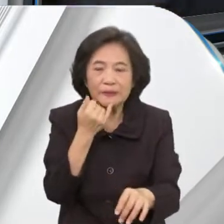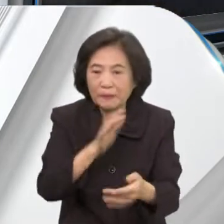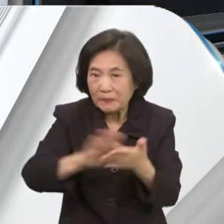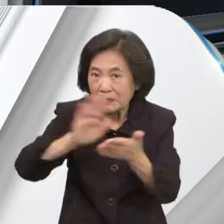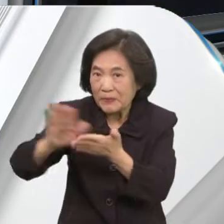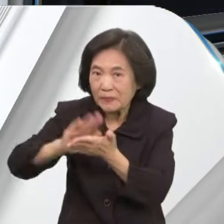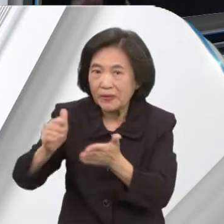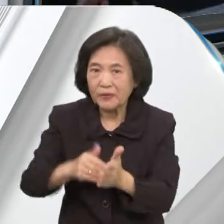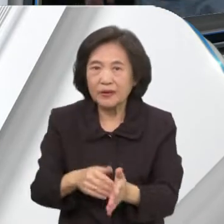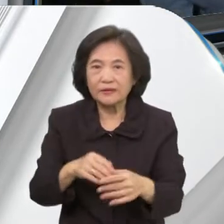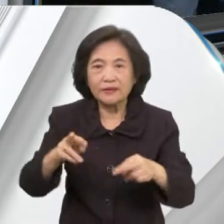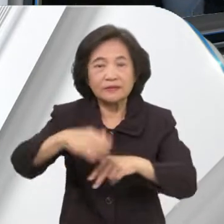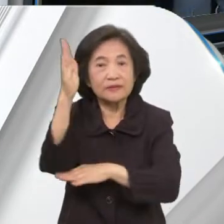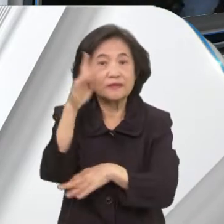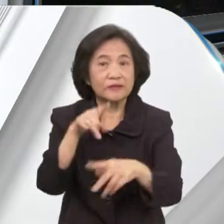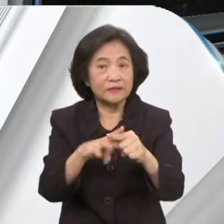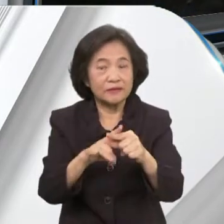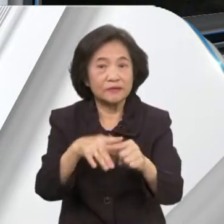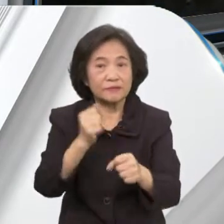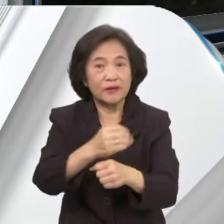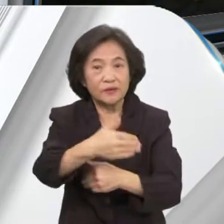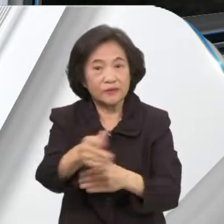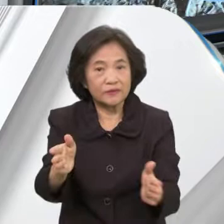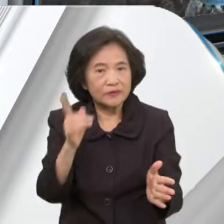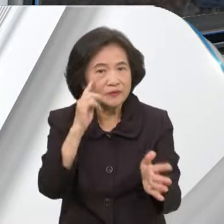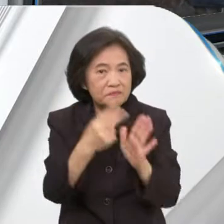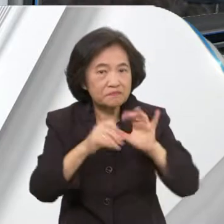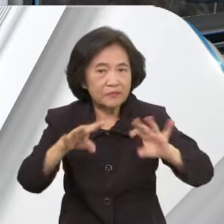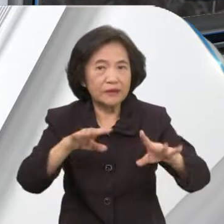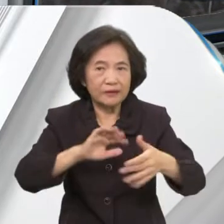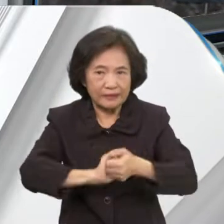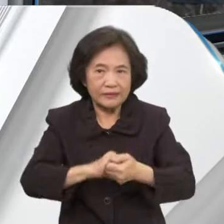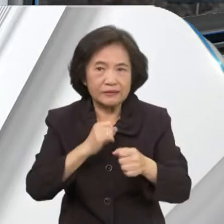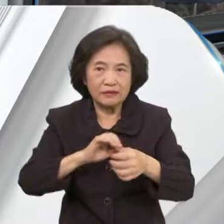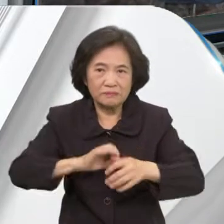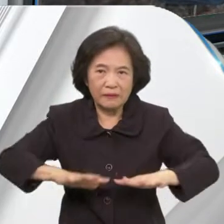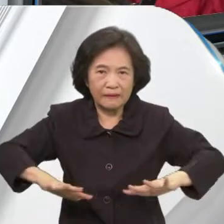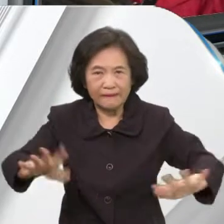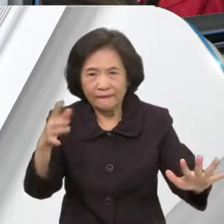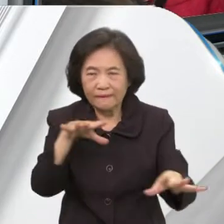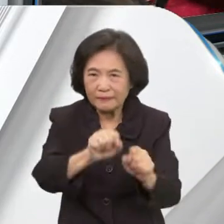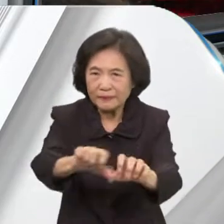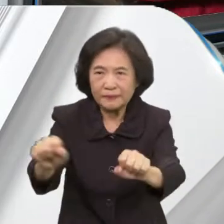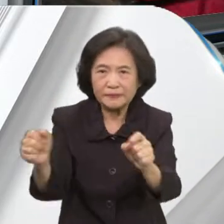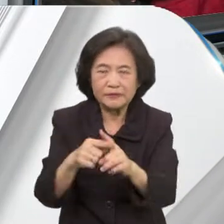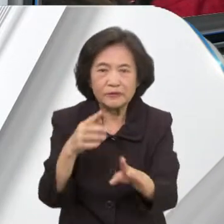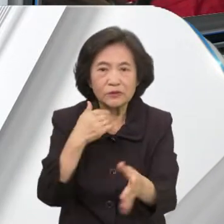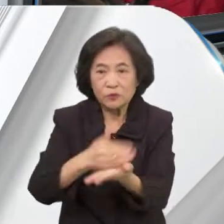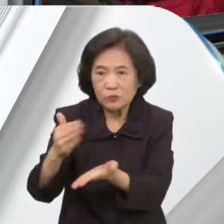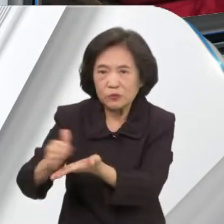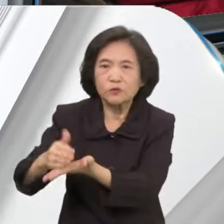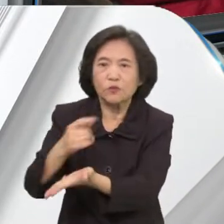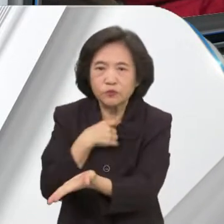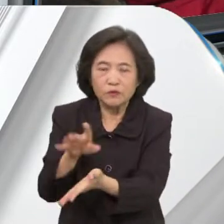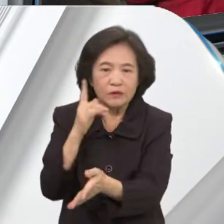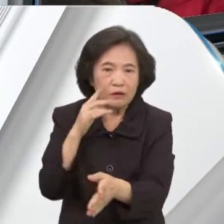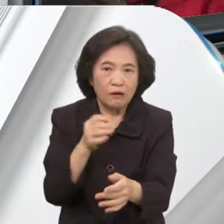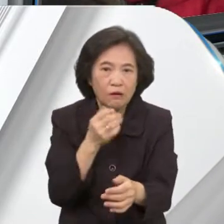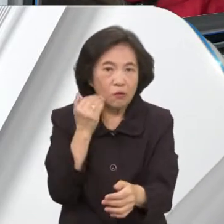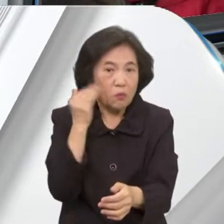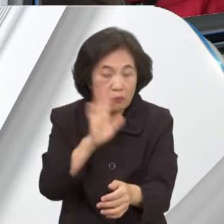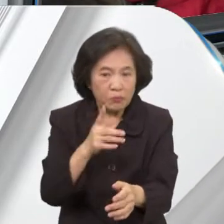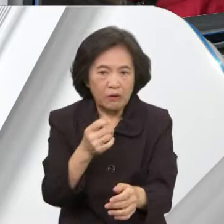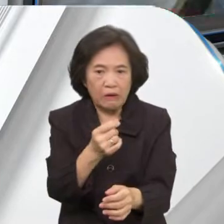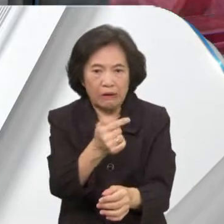除。连行政院政府办公室也讲，认同啊全面防范。防止甘蔗杉树扩大危